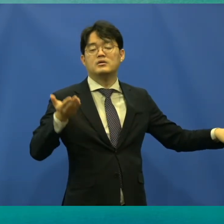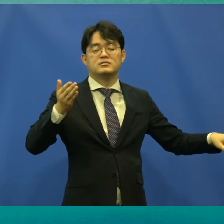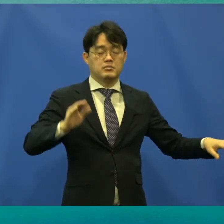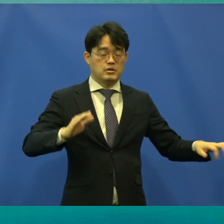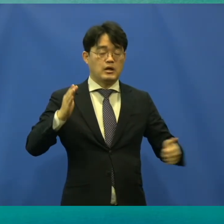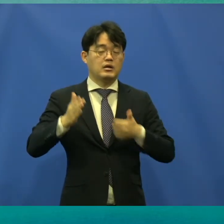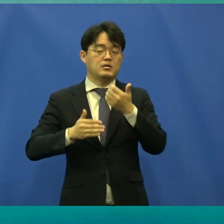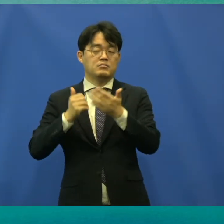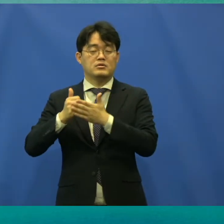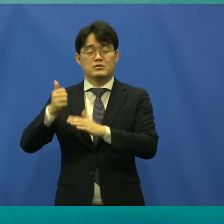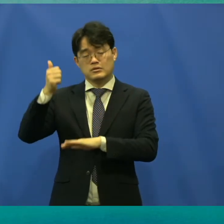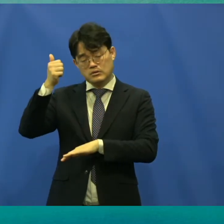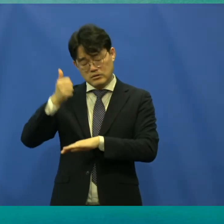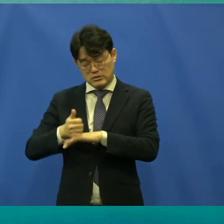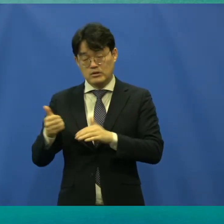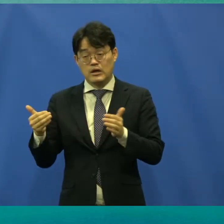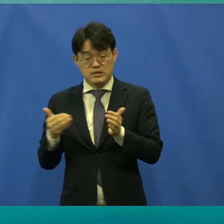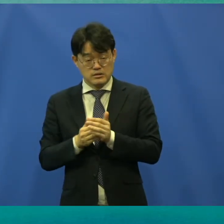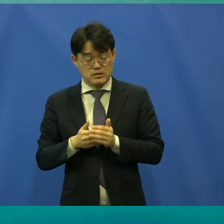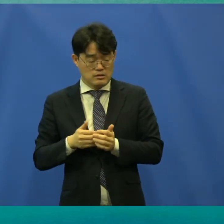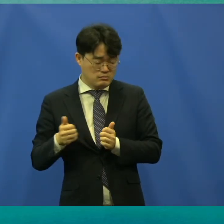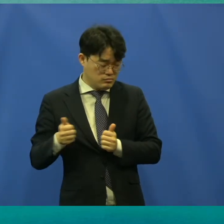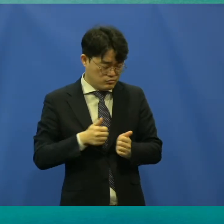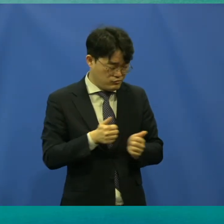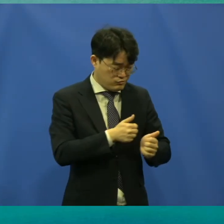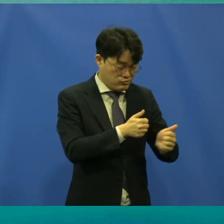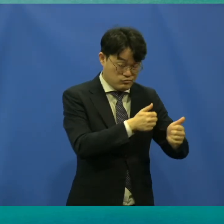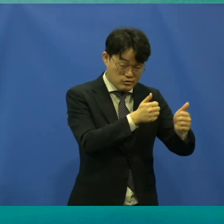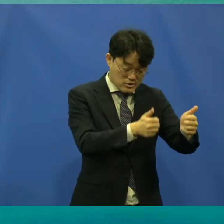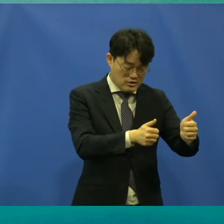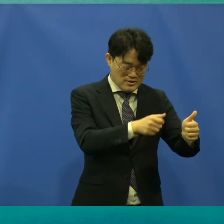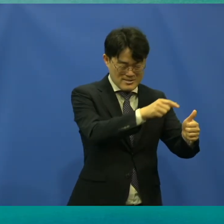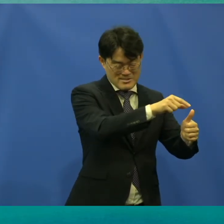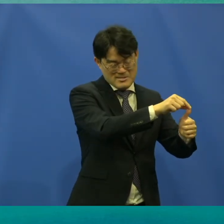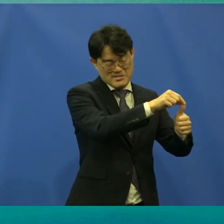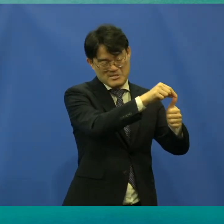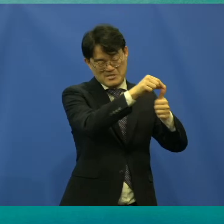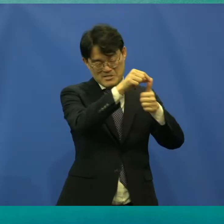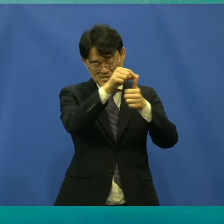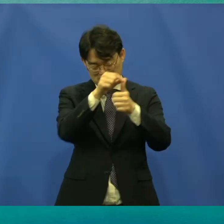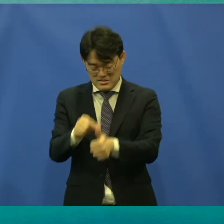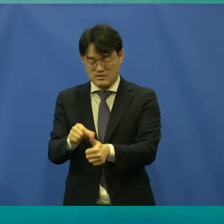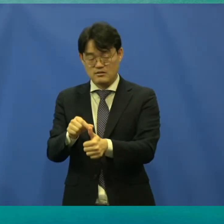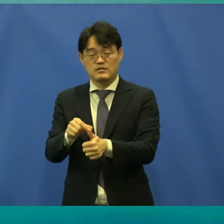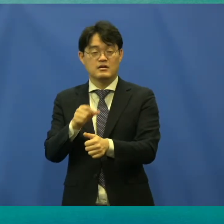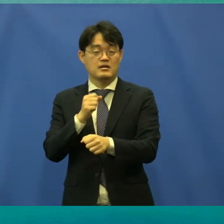그러나 하나님은 결국 그를 당신의 나라의 도구로 데리고 가시고자 하십니다.